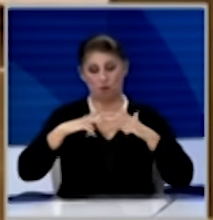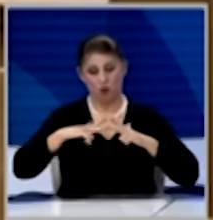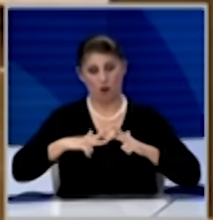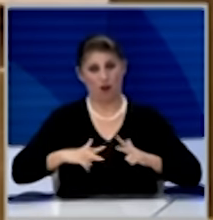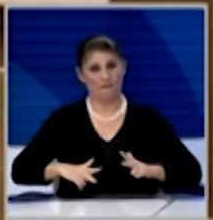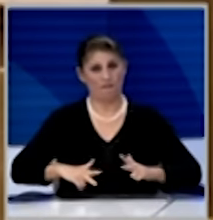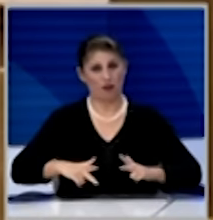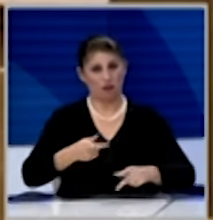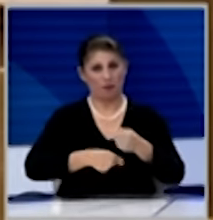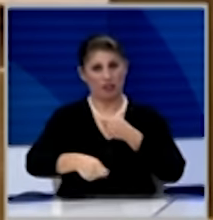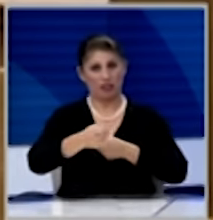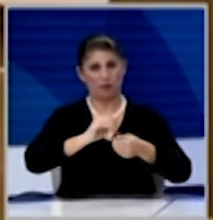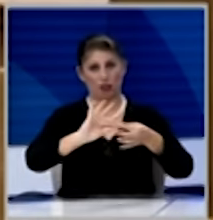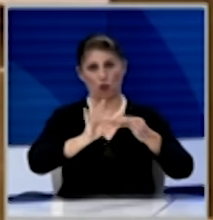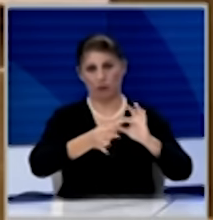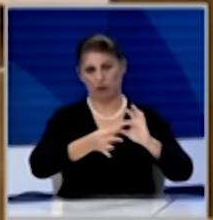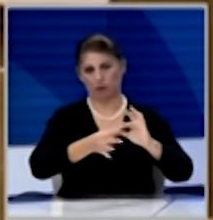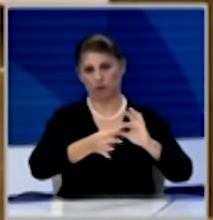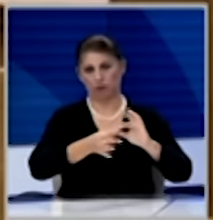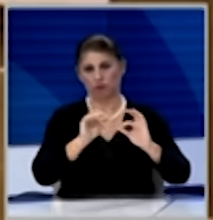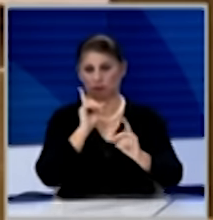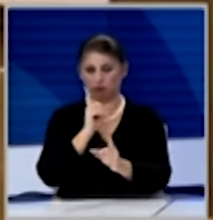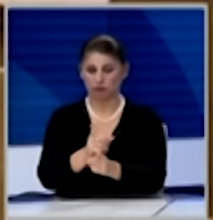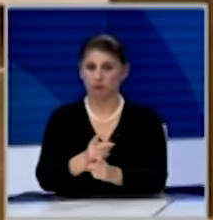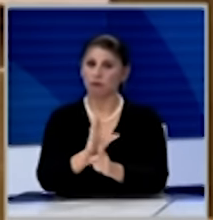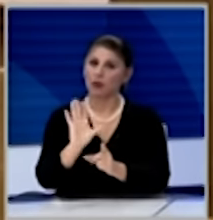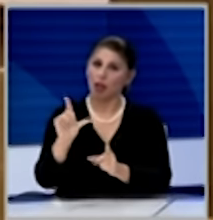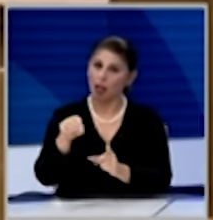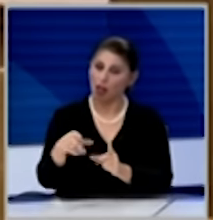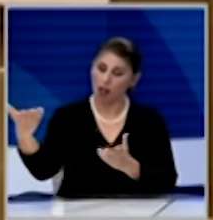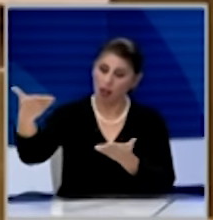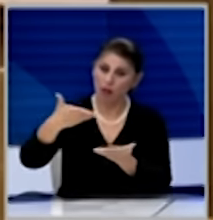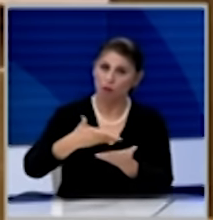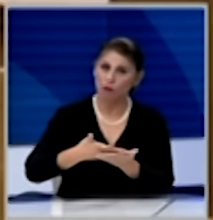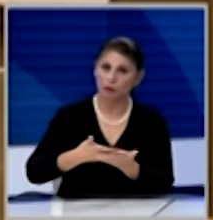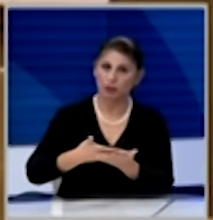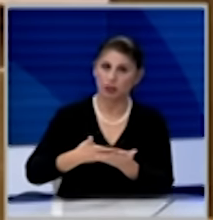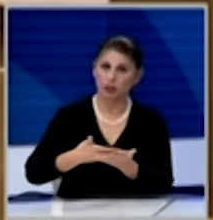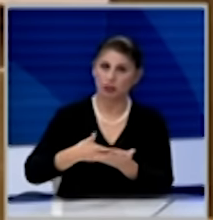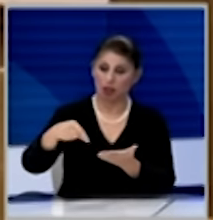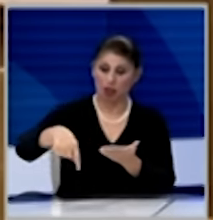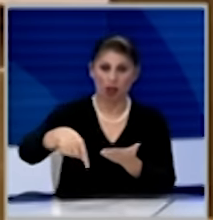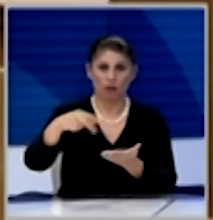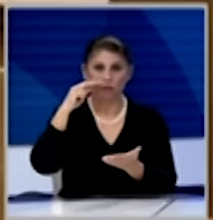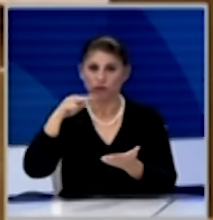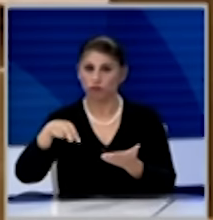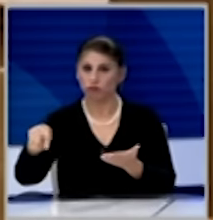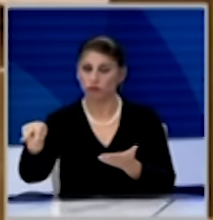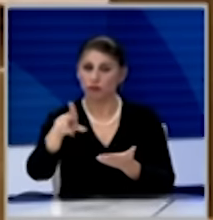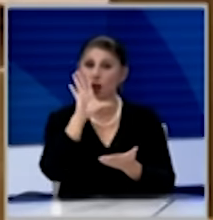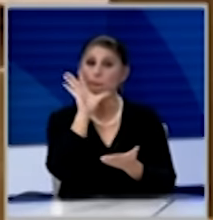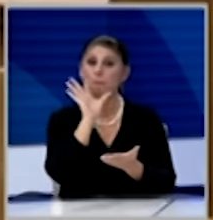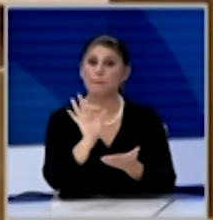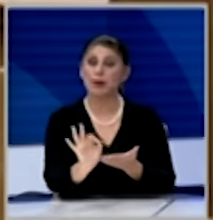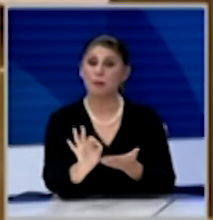απολαμβάνουν οι επιχειρηματικοί όμιλοι συγκεκριμένα λοιπόν αυτά που φέρνει εδώ να δούμε στην